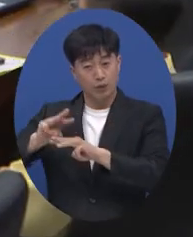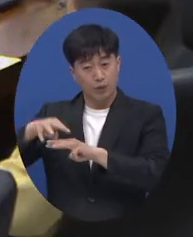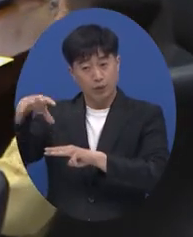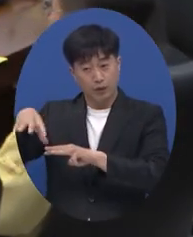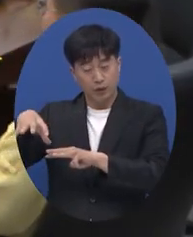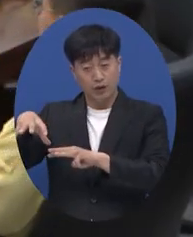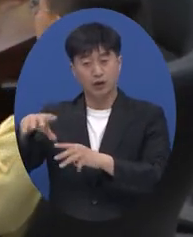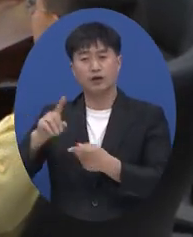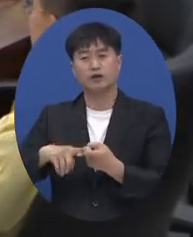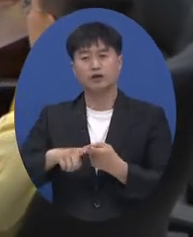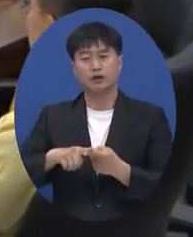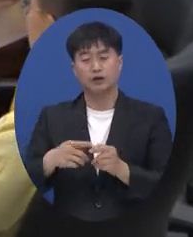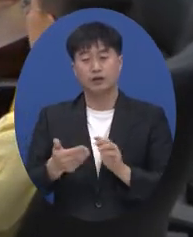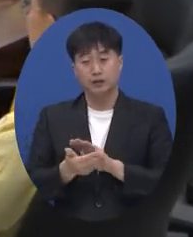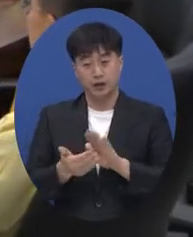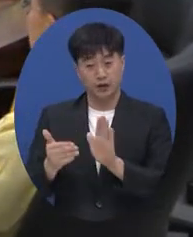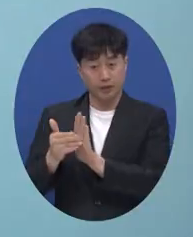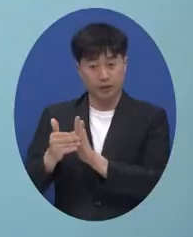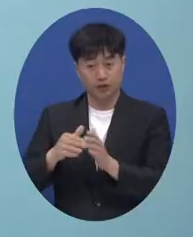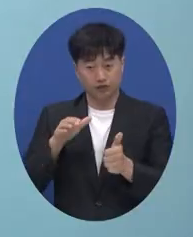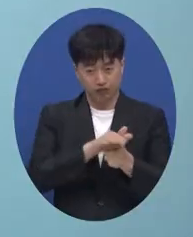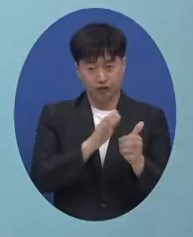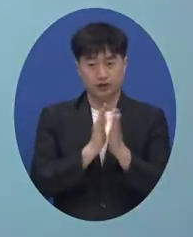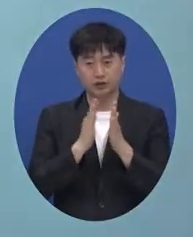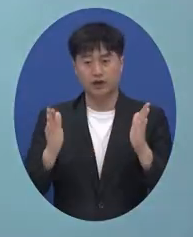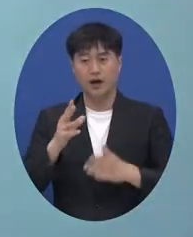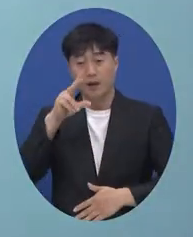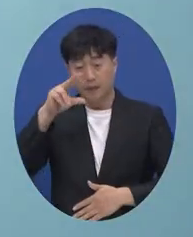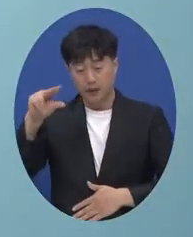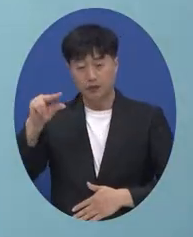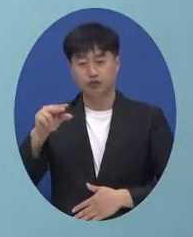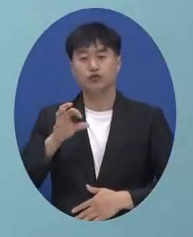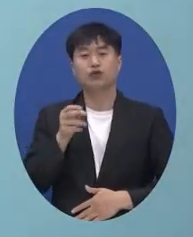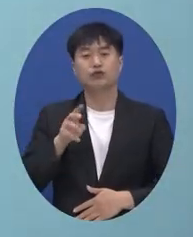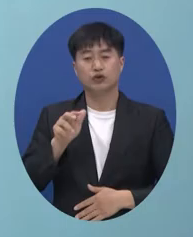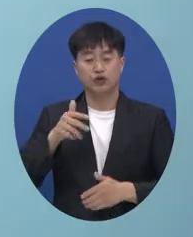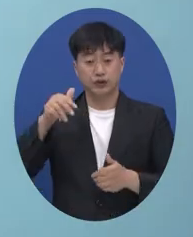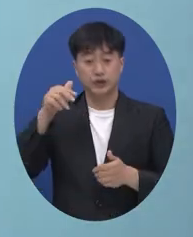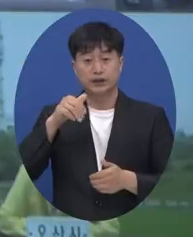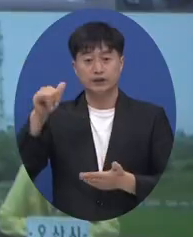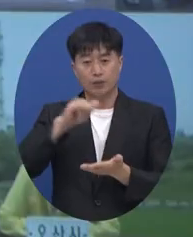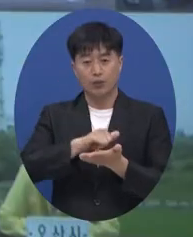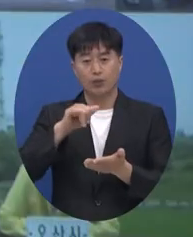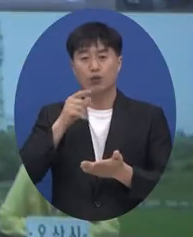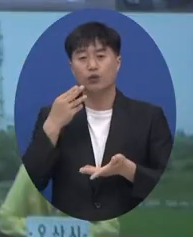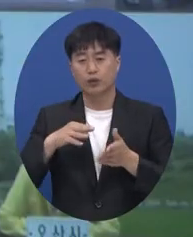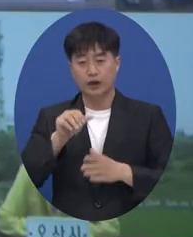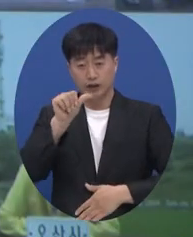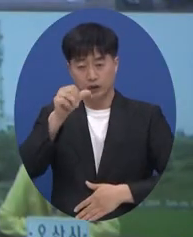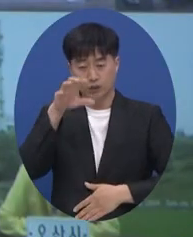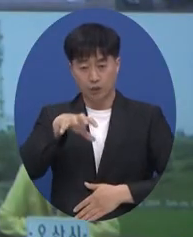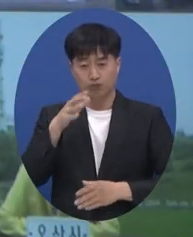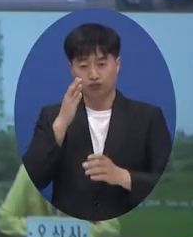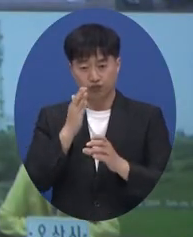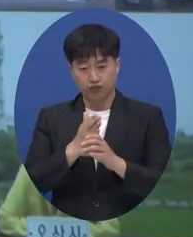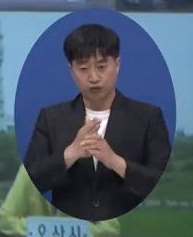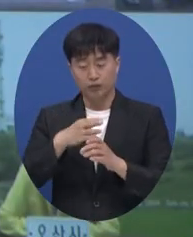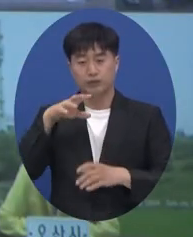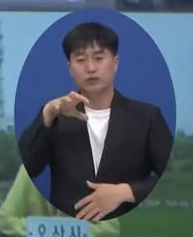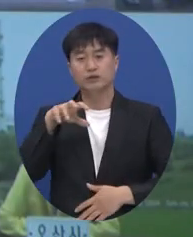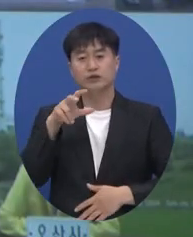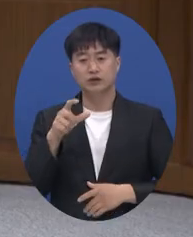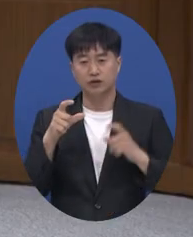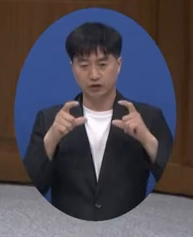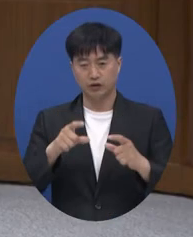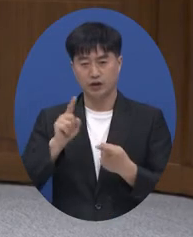대해서도 예방적 살처분을 실시하고 파주 연천 김포 등 도내 5개 에 중점 방역 지역에 대한